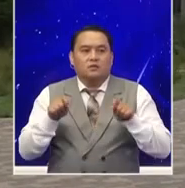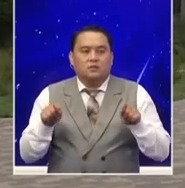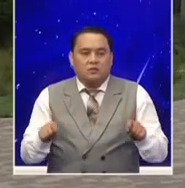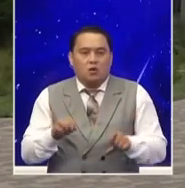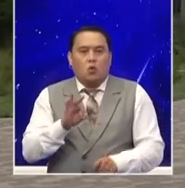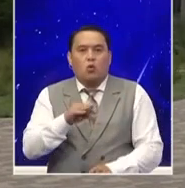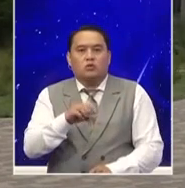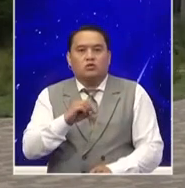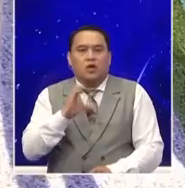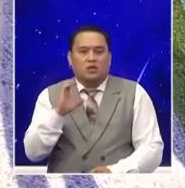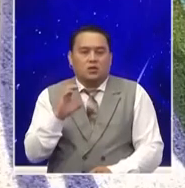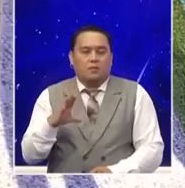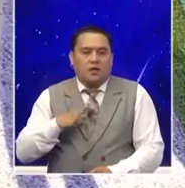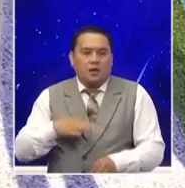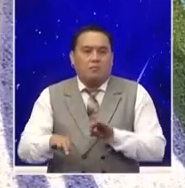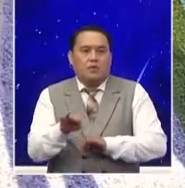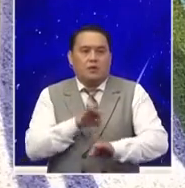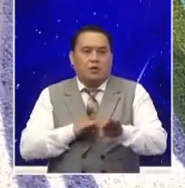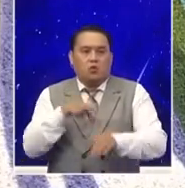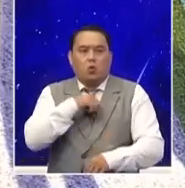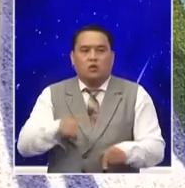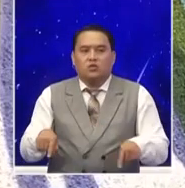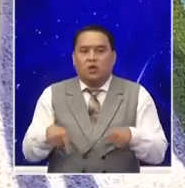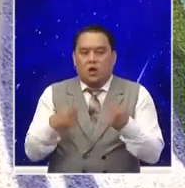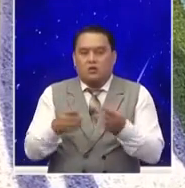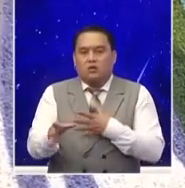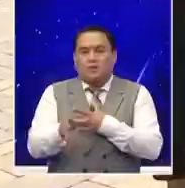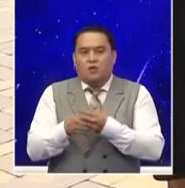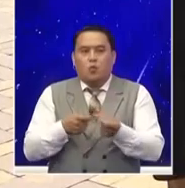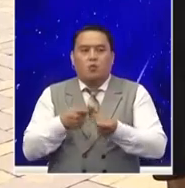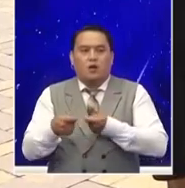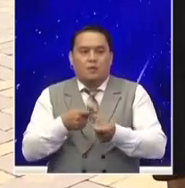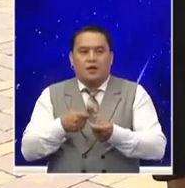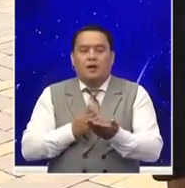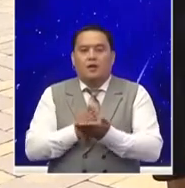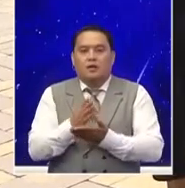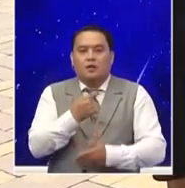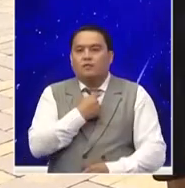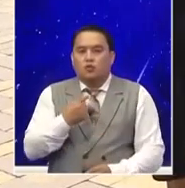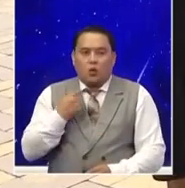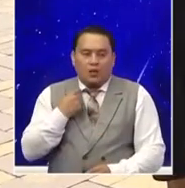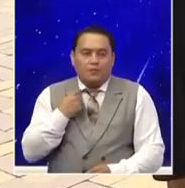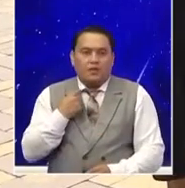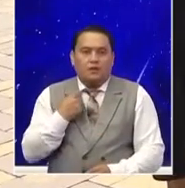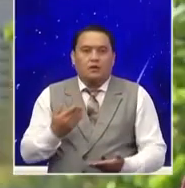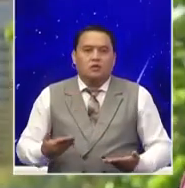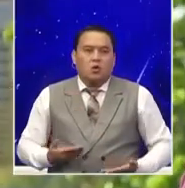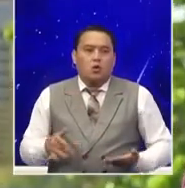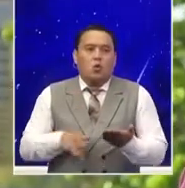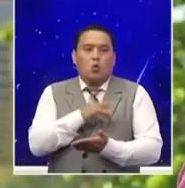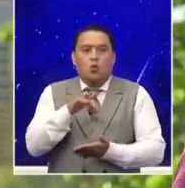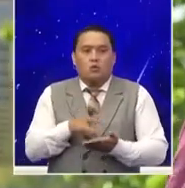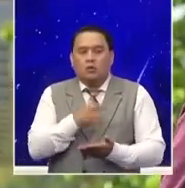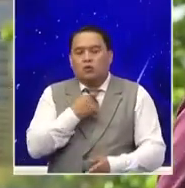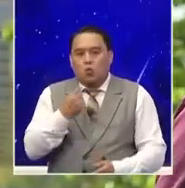Олжасу Кулжабекову было организовано проект-офисом «Рухани Жангру» совместно с Управлением внутренней политики Талдыкургана. Жители и гости областного